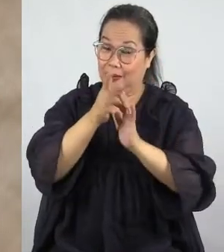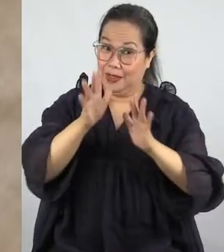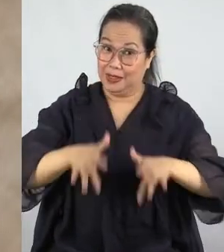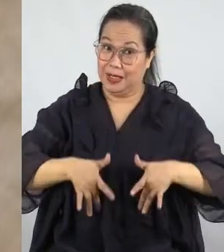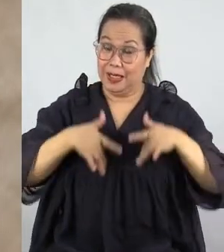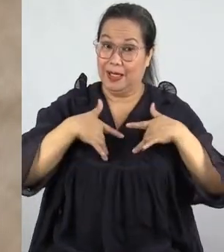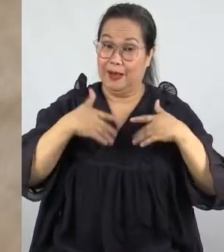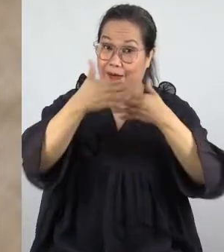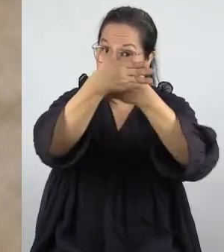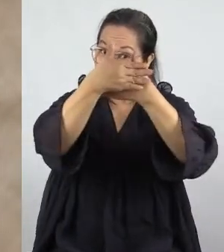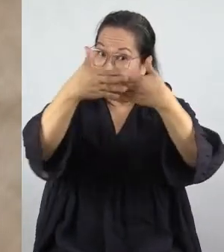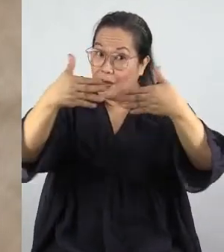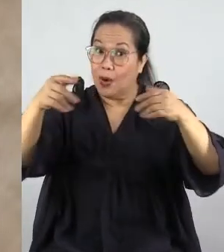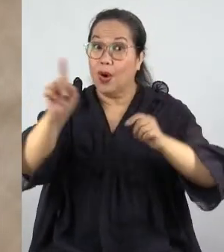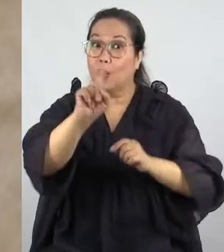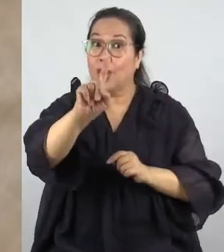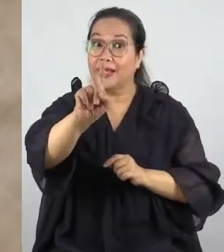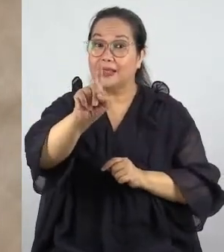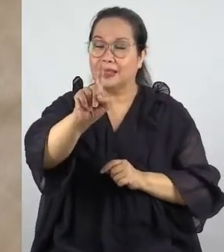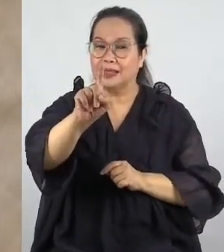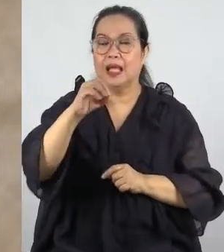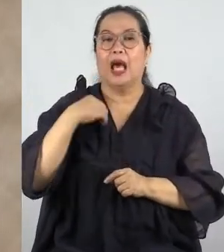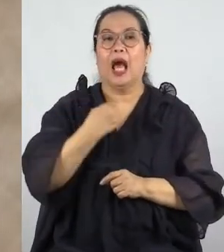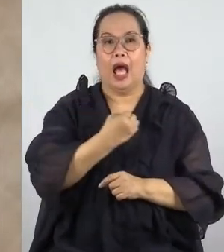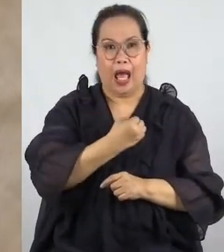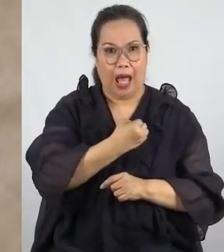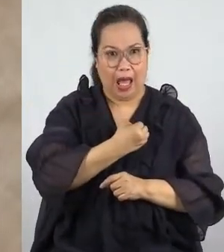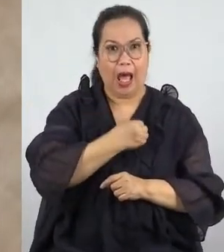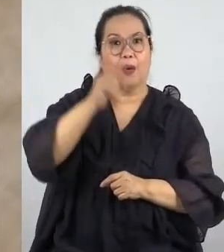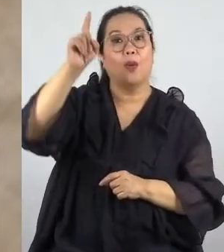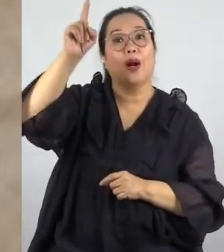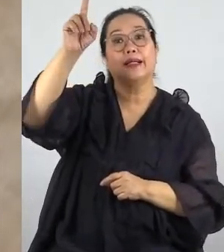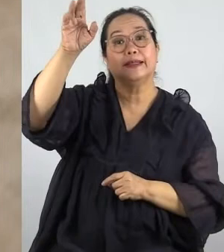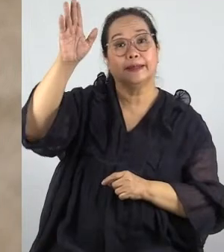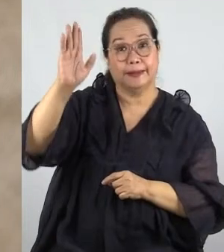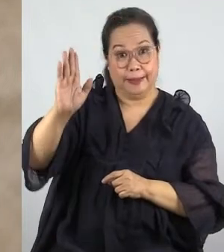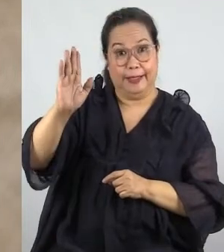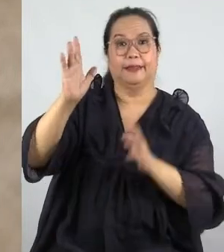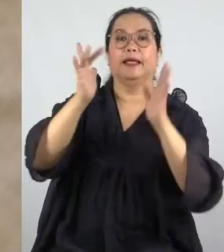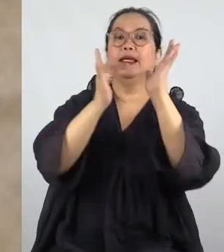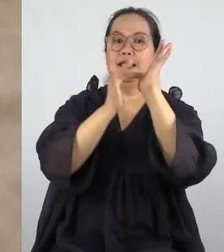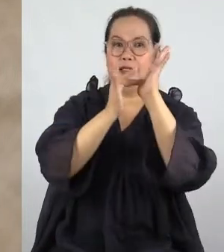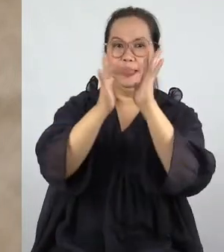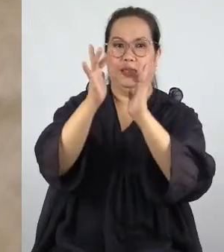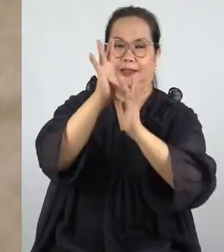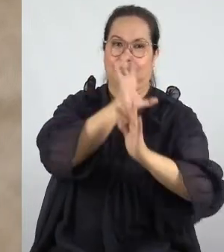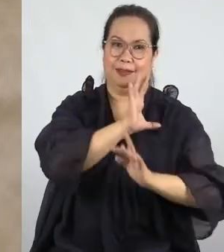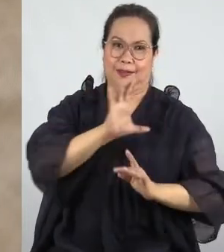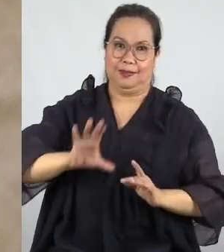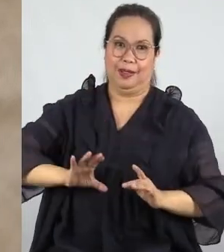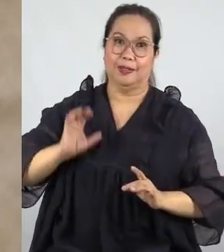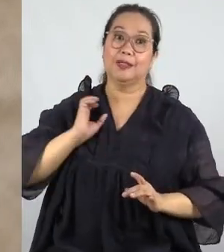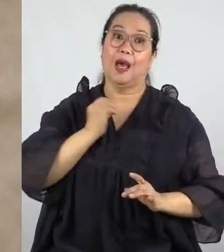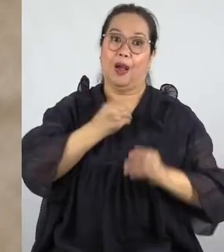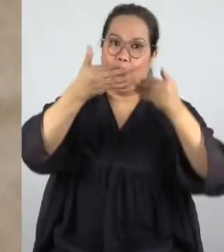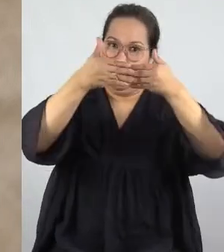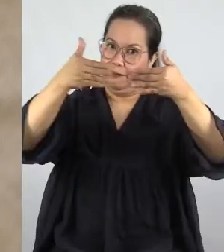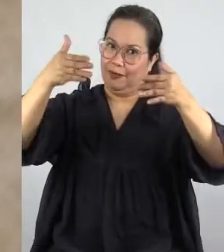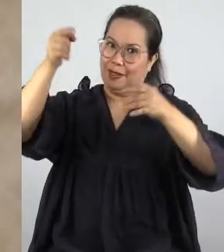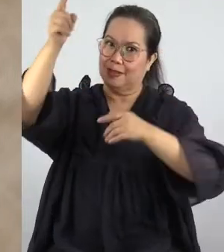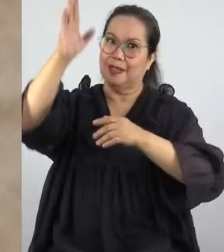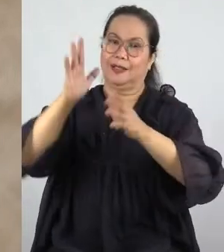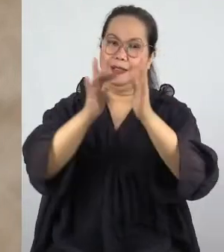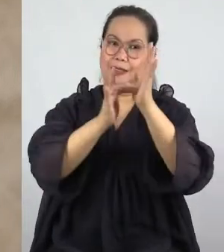ating karera ng pananampalataya ay ang ating Panginoong Jesus. Kaya ang sabi ng may